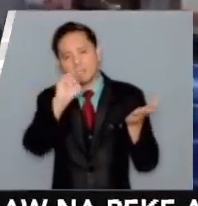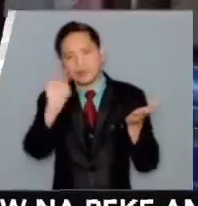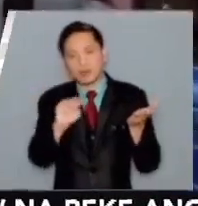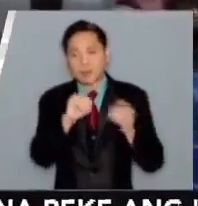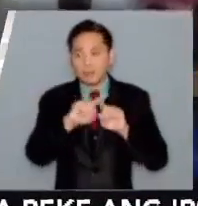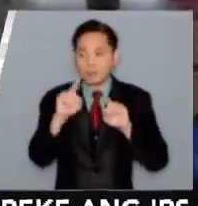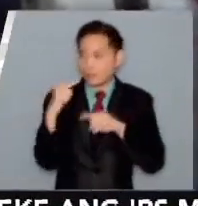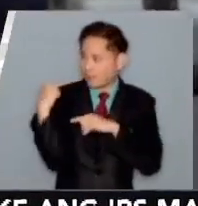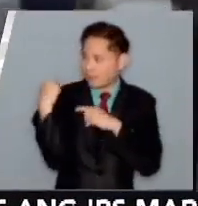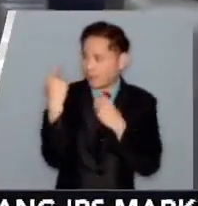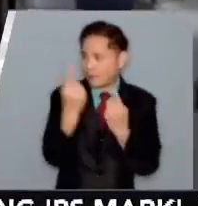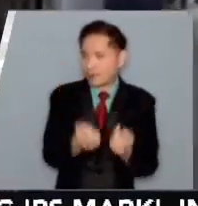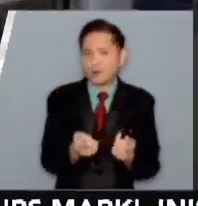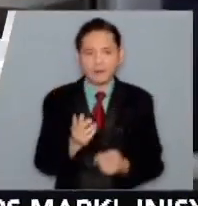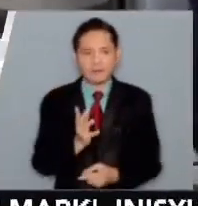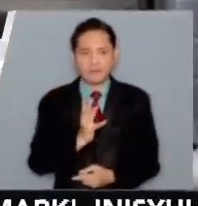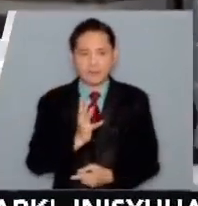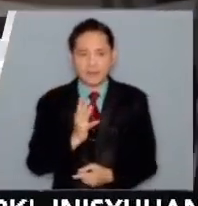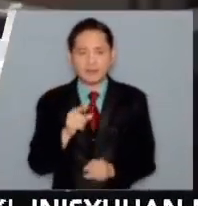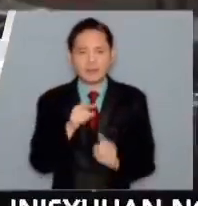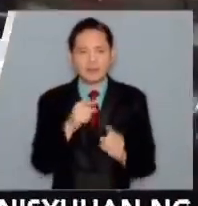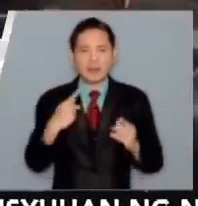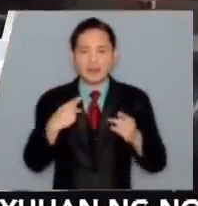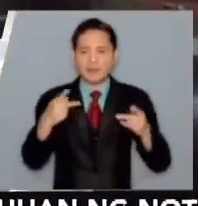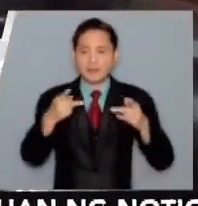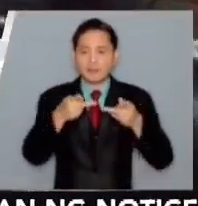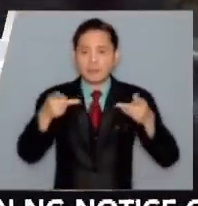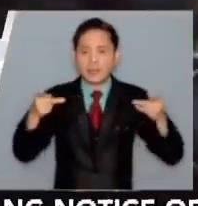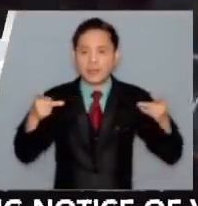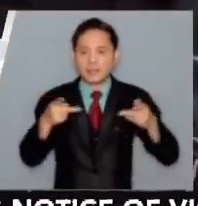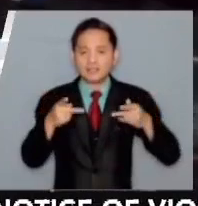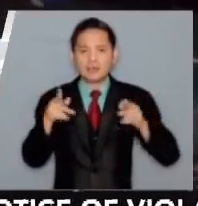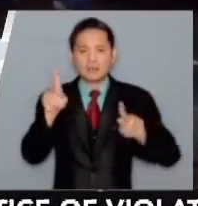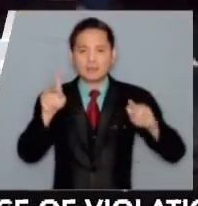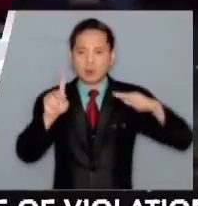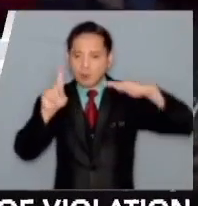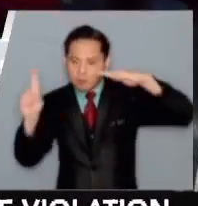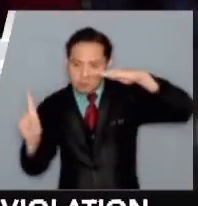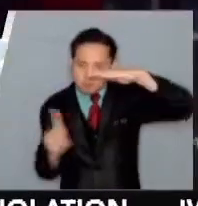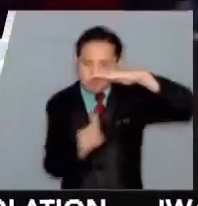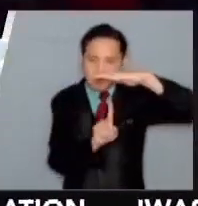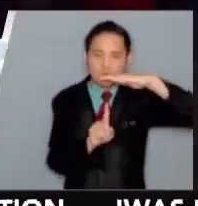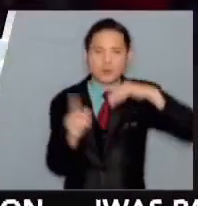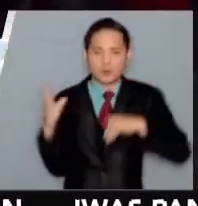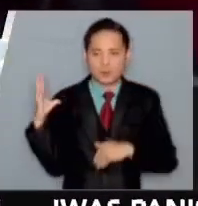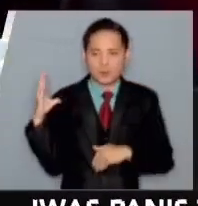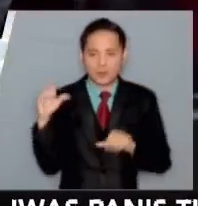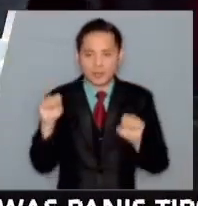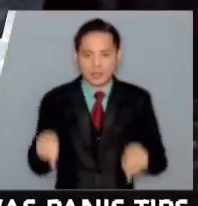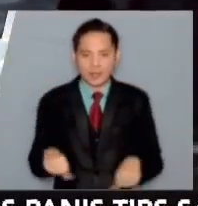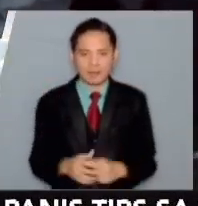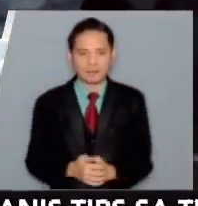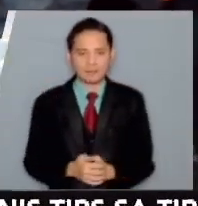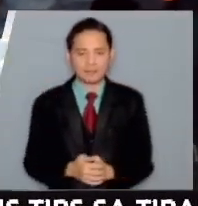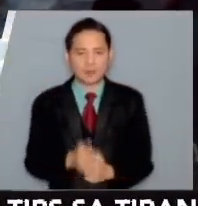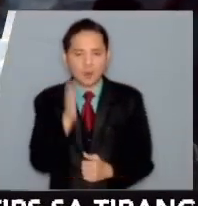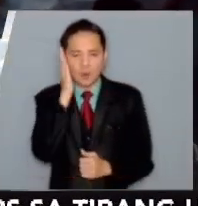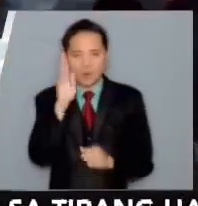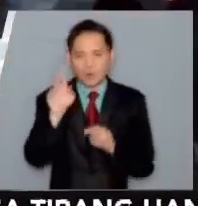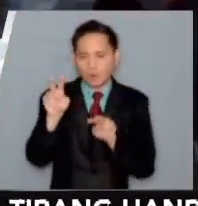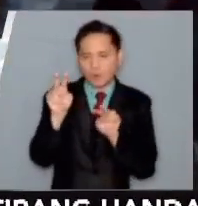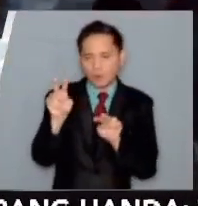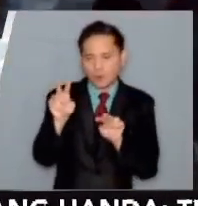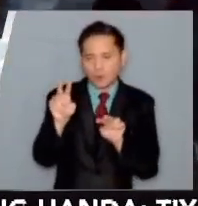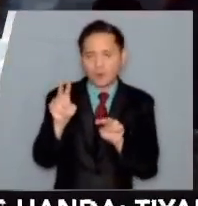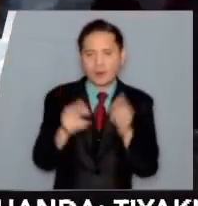naman i-accommodate nung area na may silong yung lahat ng mga pasaherong naghihintay dito. Patuloy kaming magbabantay dito sa ngayon. Yan ang unang